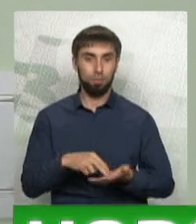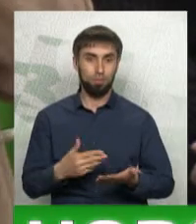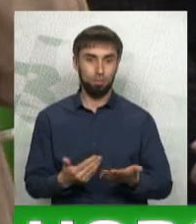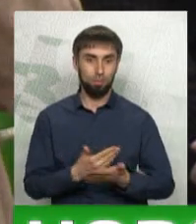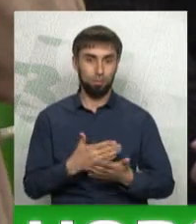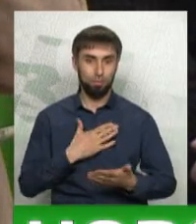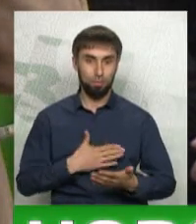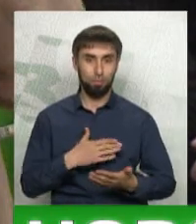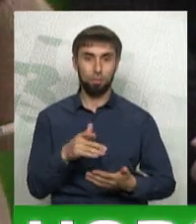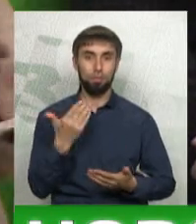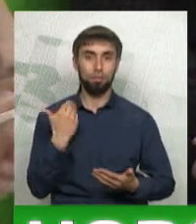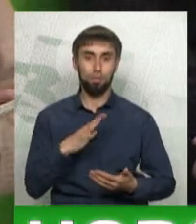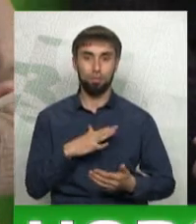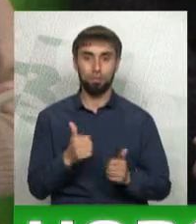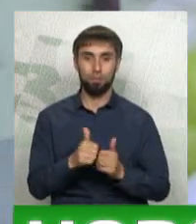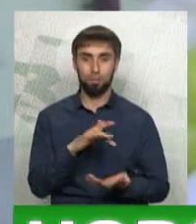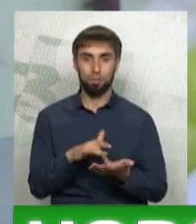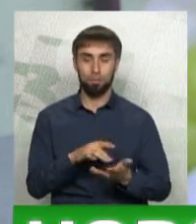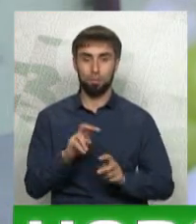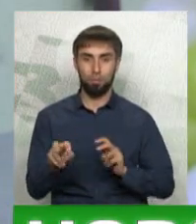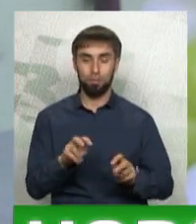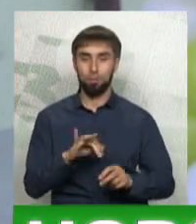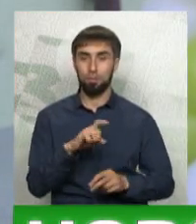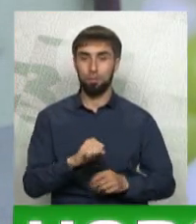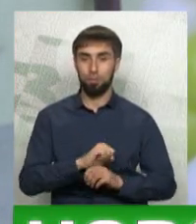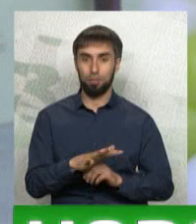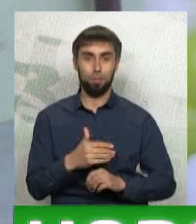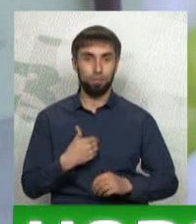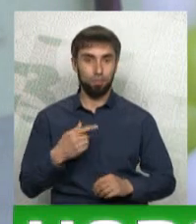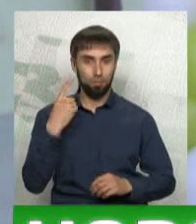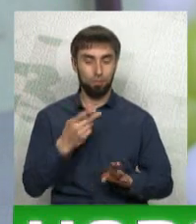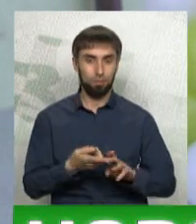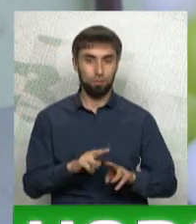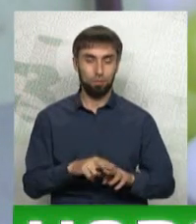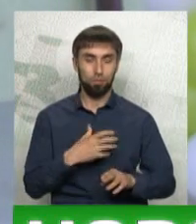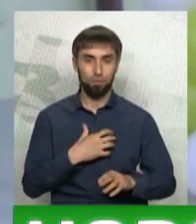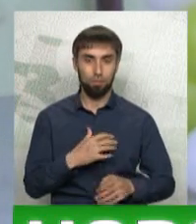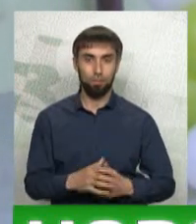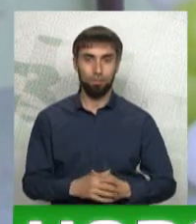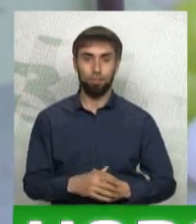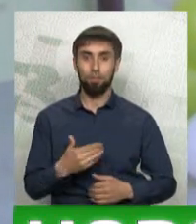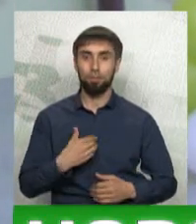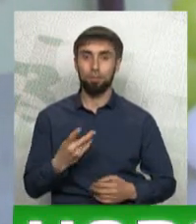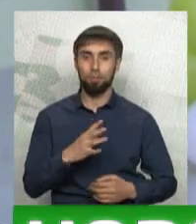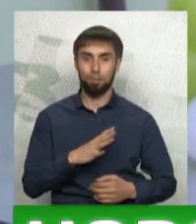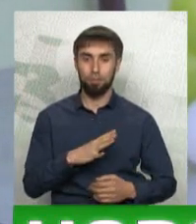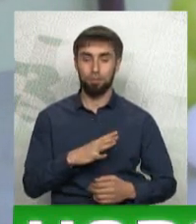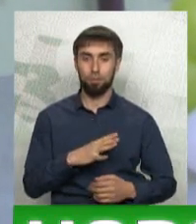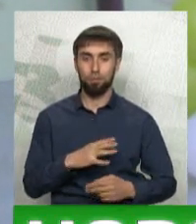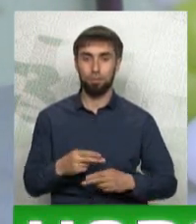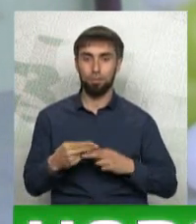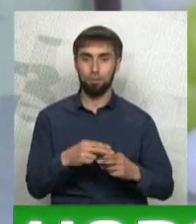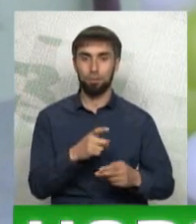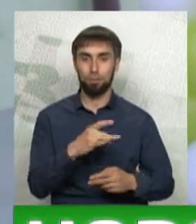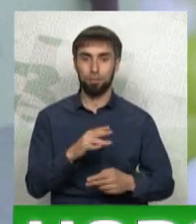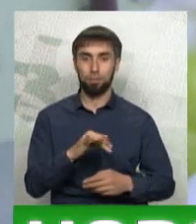Раньше приходилось ездить в соседние города. В связи с пандемией, мне кажется, это очень актуально. Нам приходилось ездить в